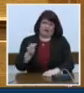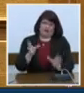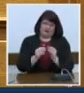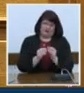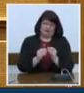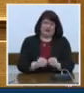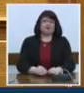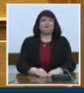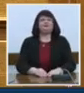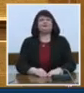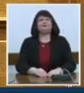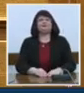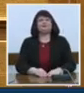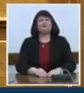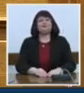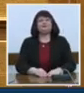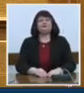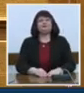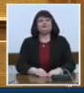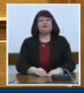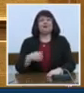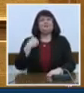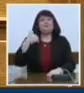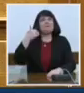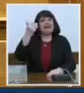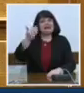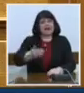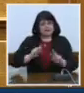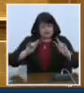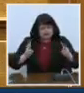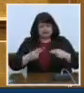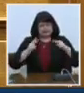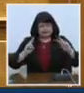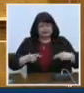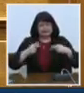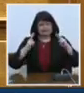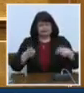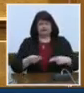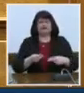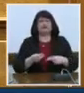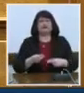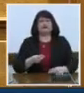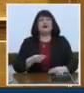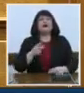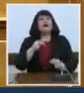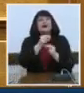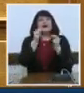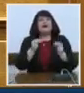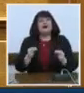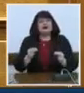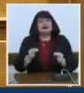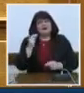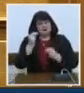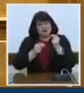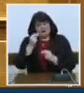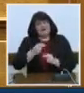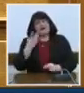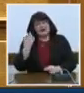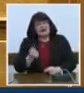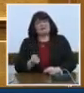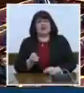που ακολούθησαν κατέληξαν ότι το πρόβλημα υπάρχει. Καραδοκεί, αφήνει πληγές